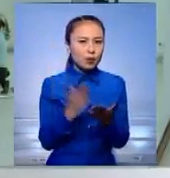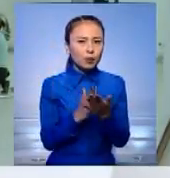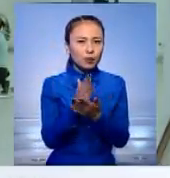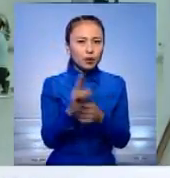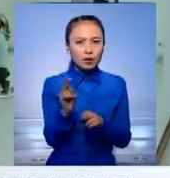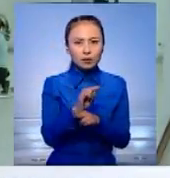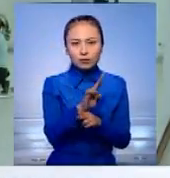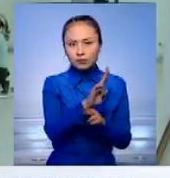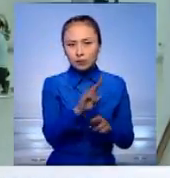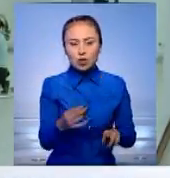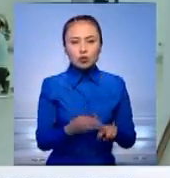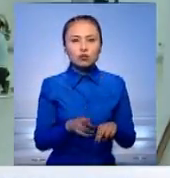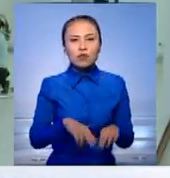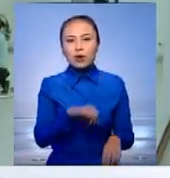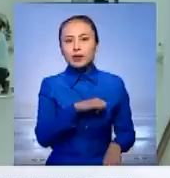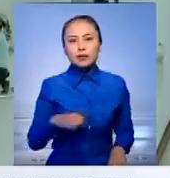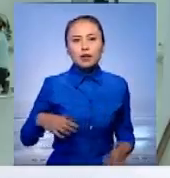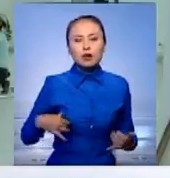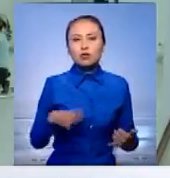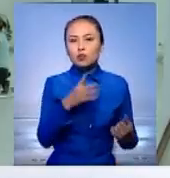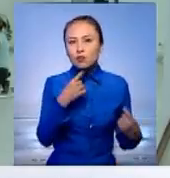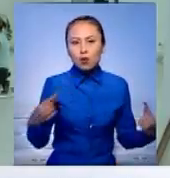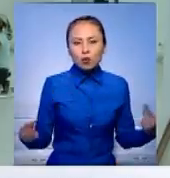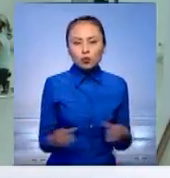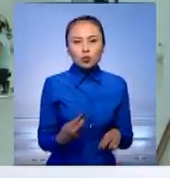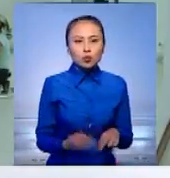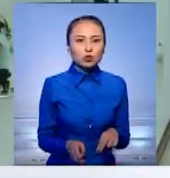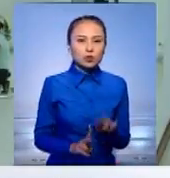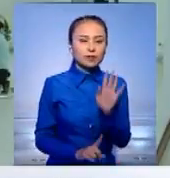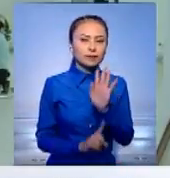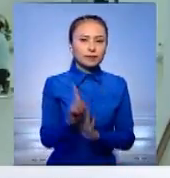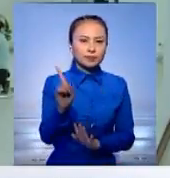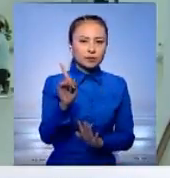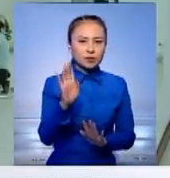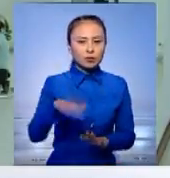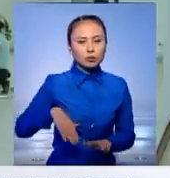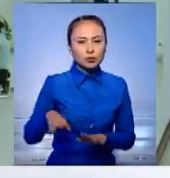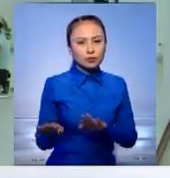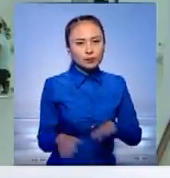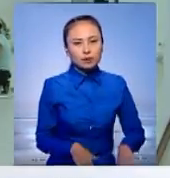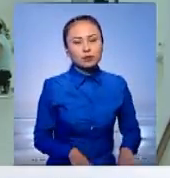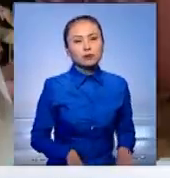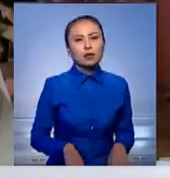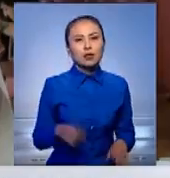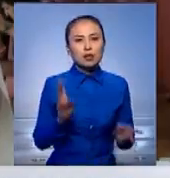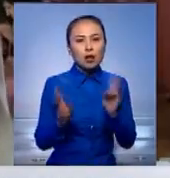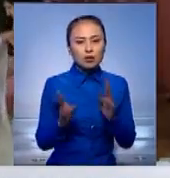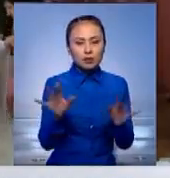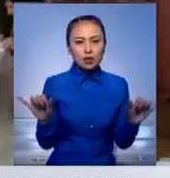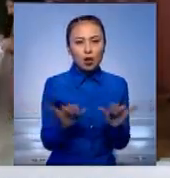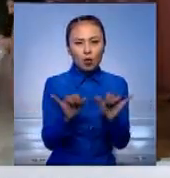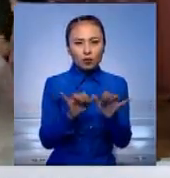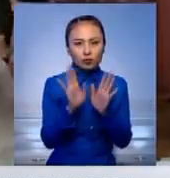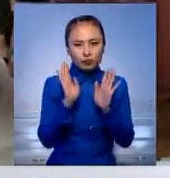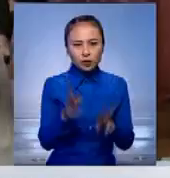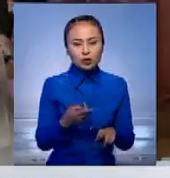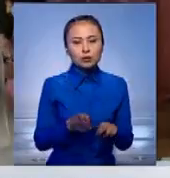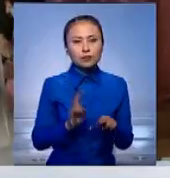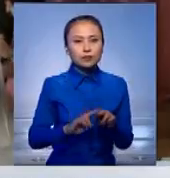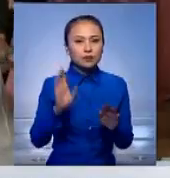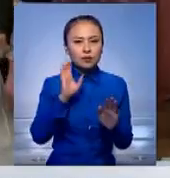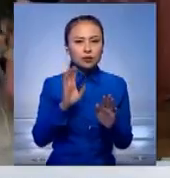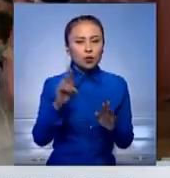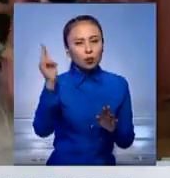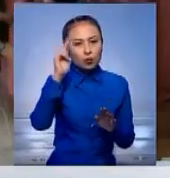біраз қиындықтар болды. Қазір әрлеу жұмыстар жүргізіліп жатыр. Сосын асхананы жөндеуге кірісеміз. Ал 200 қыз тәрбиелатын